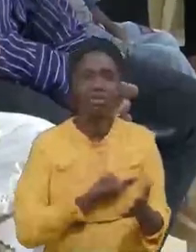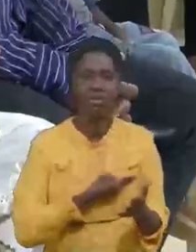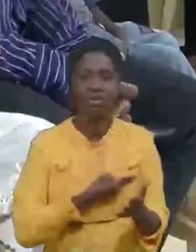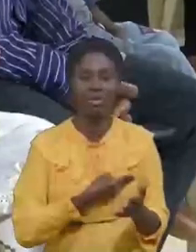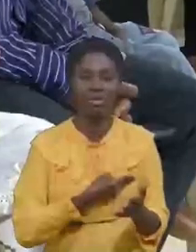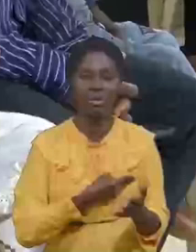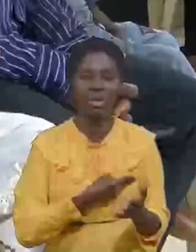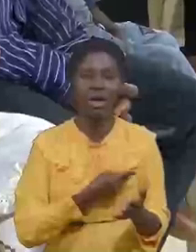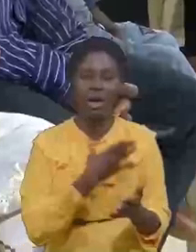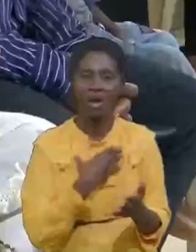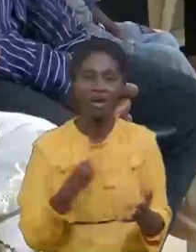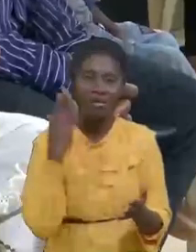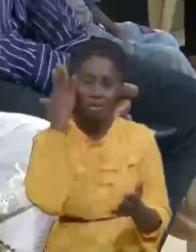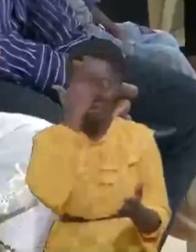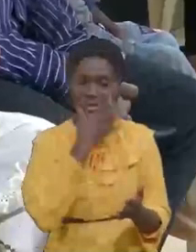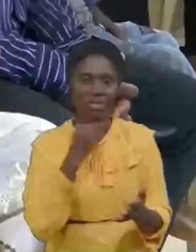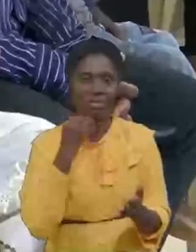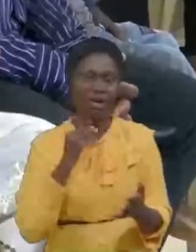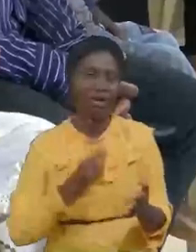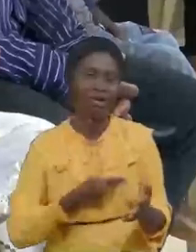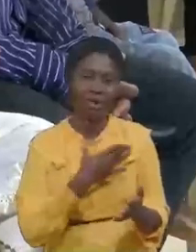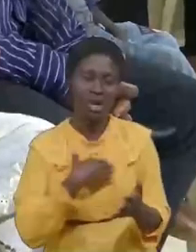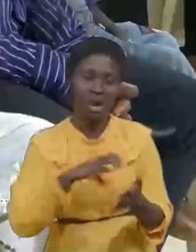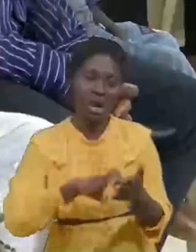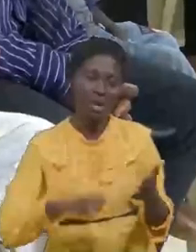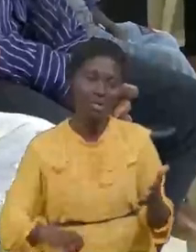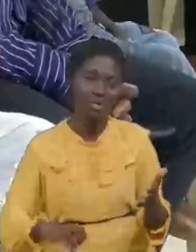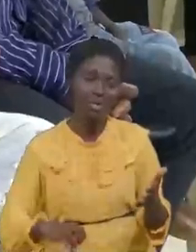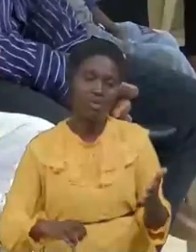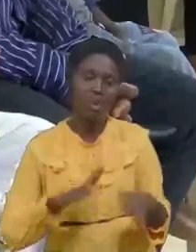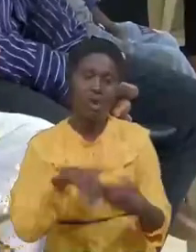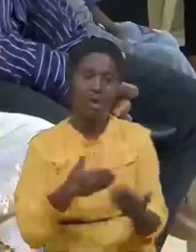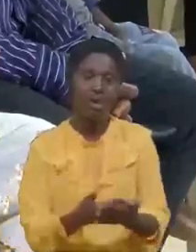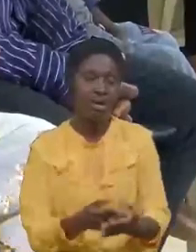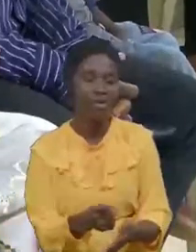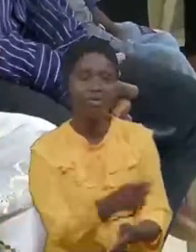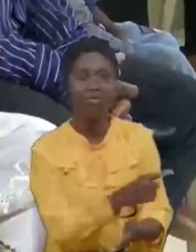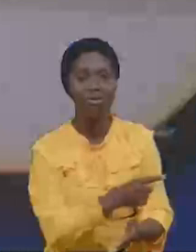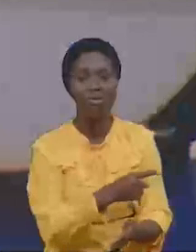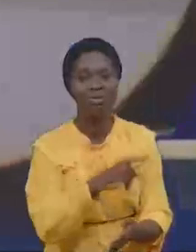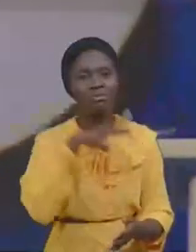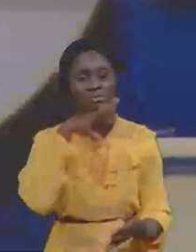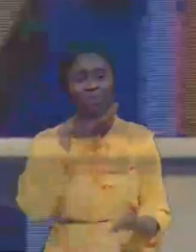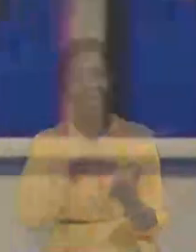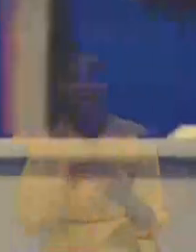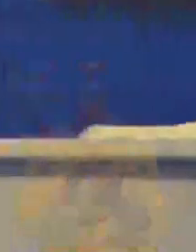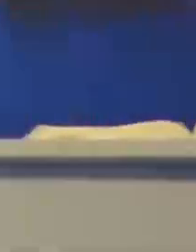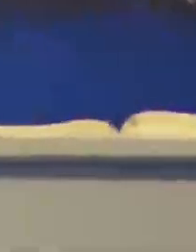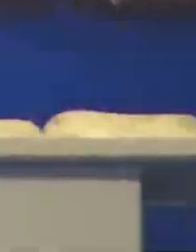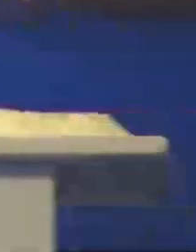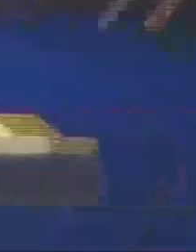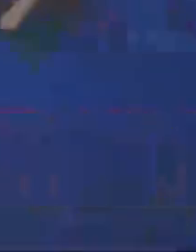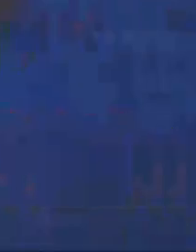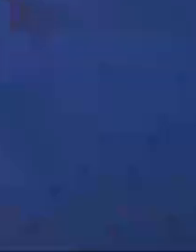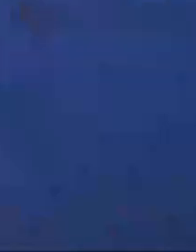nous embellit et ôte toute infirmité, les choses mauvaises.